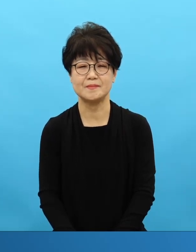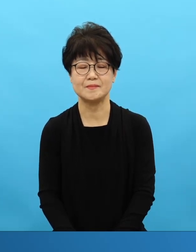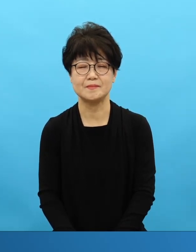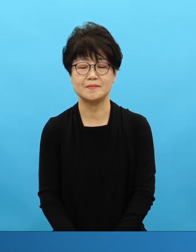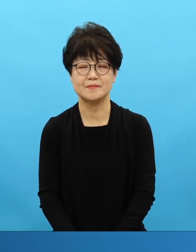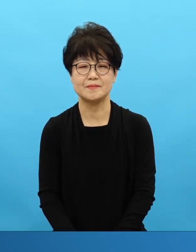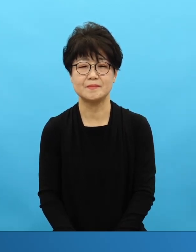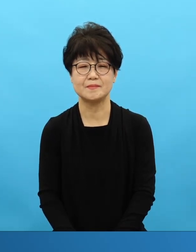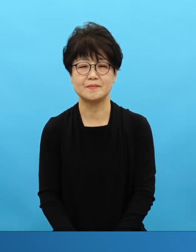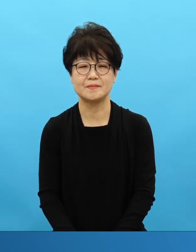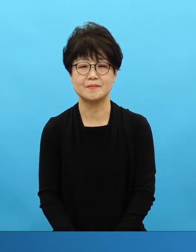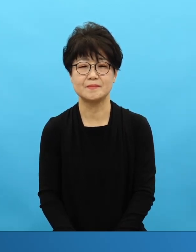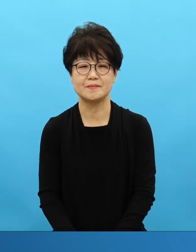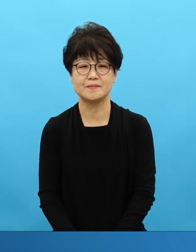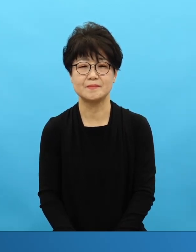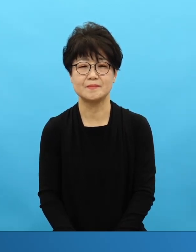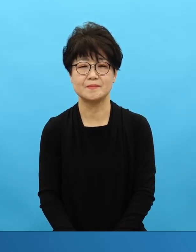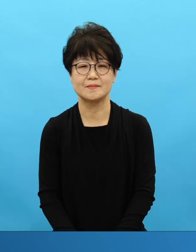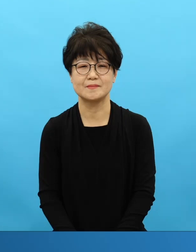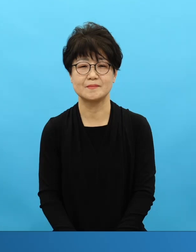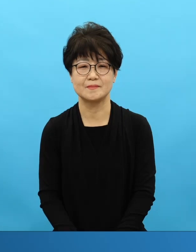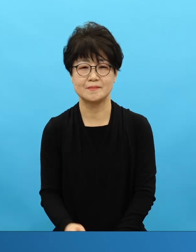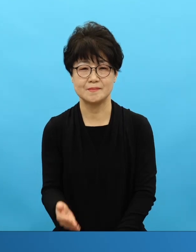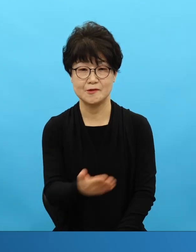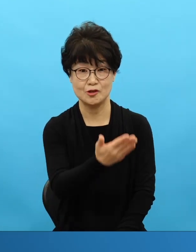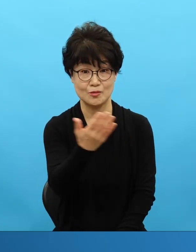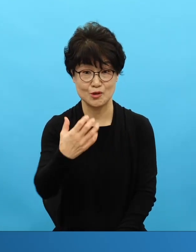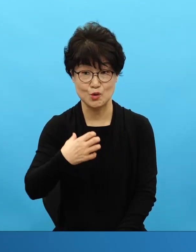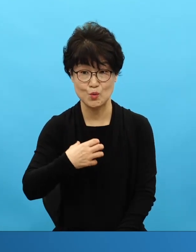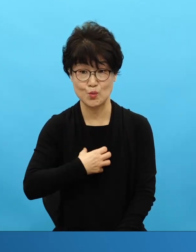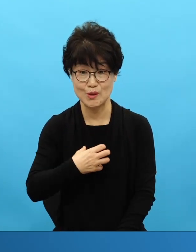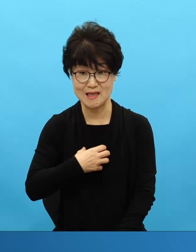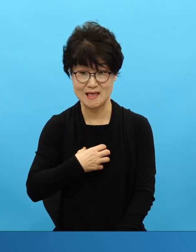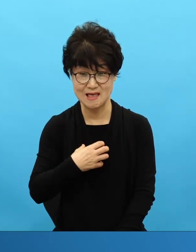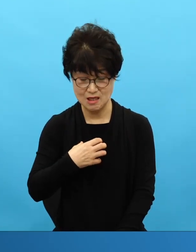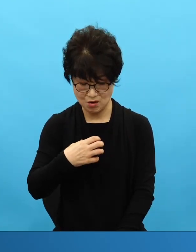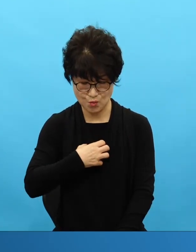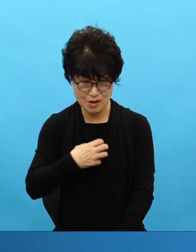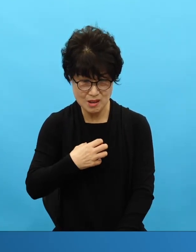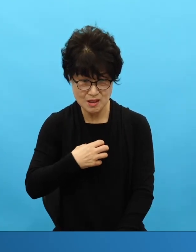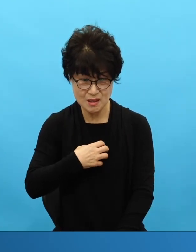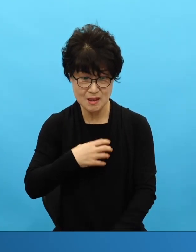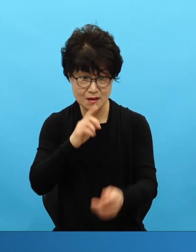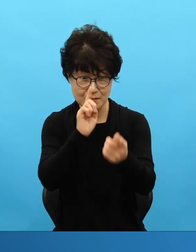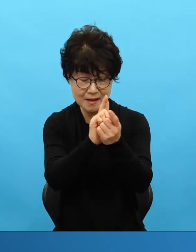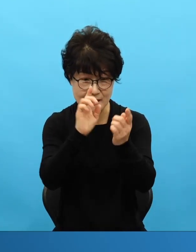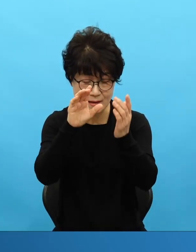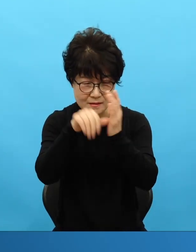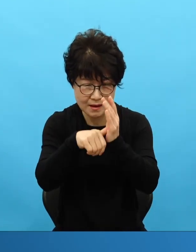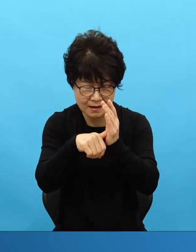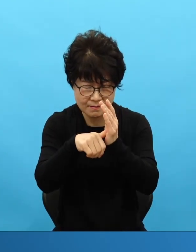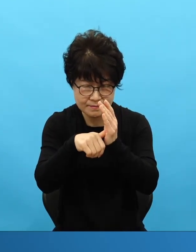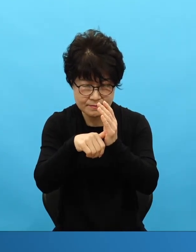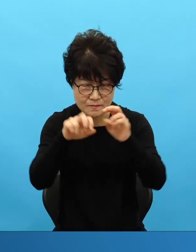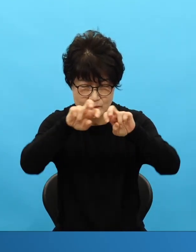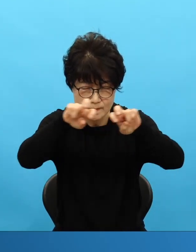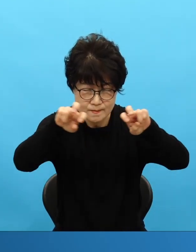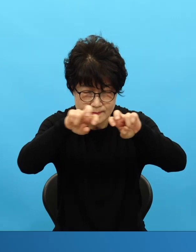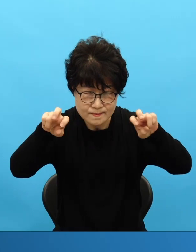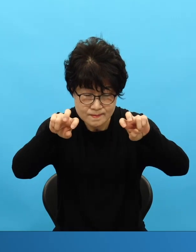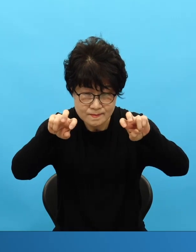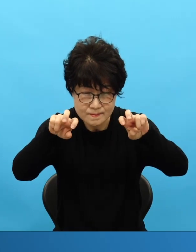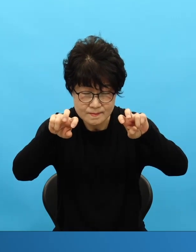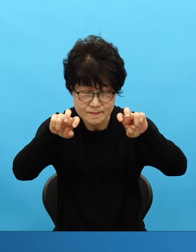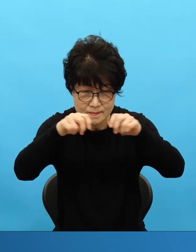그리고 뭡니까? 위기가 왔다. 자세히 쳐다보면요, 기회입니다. And if you look at the crisis very carefully, it's an opportunity. 그걸